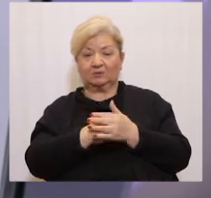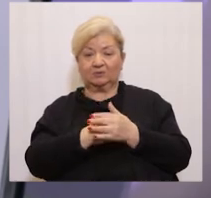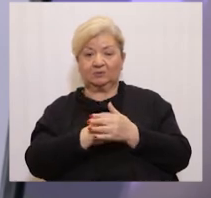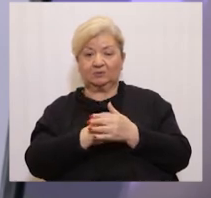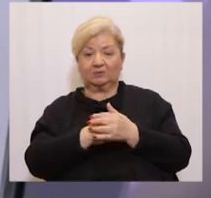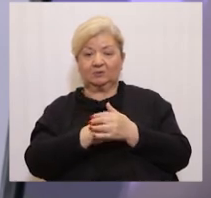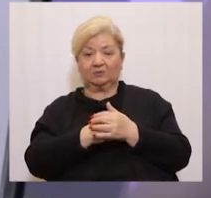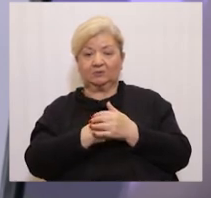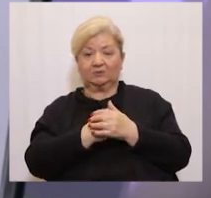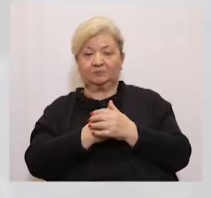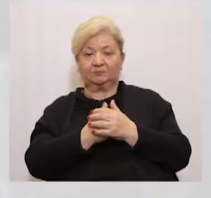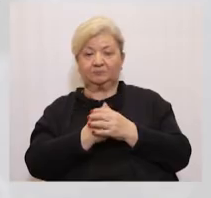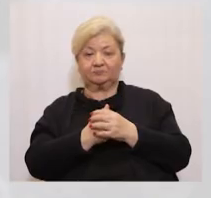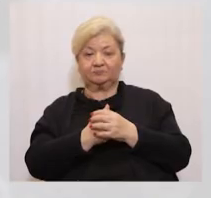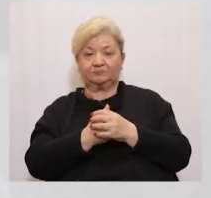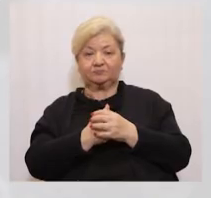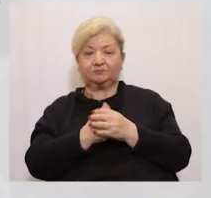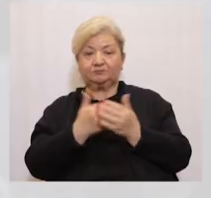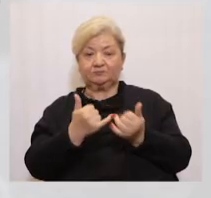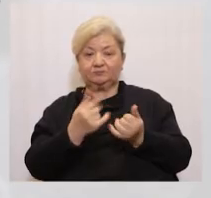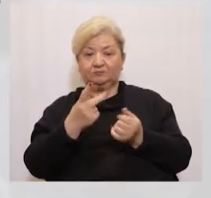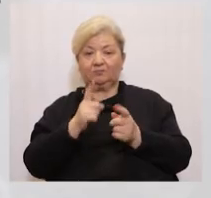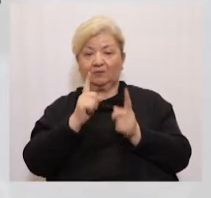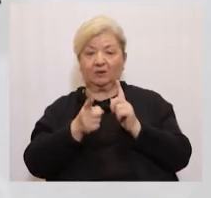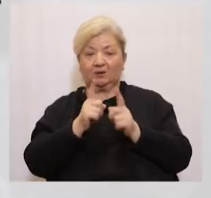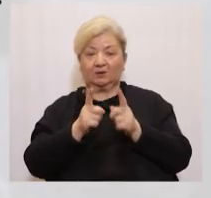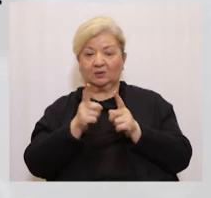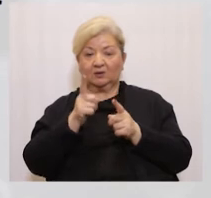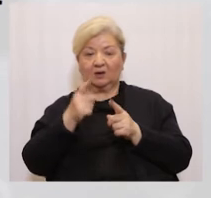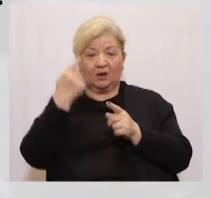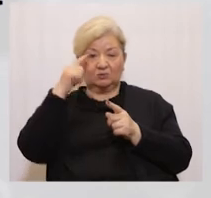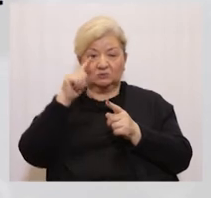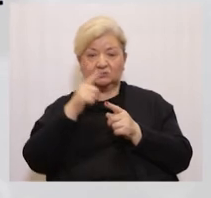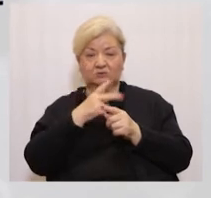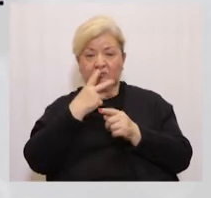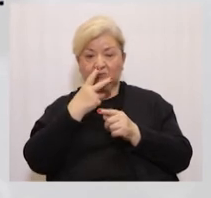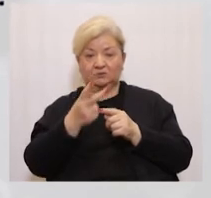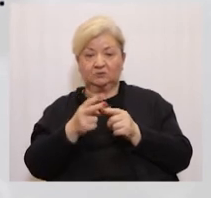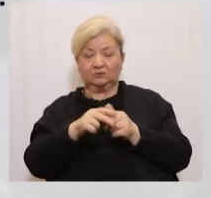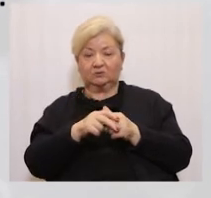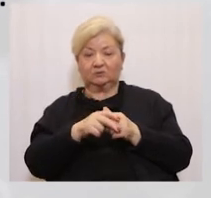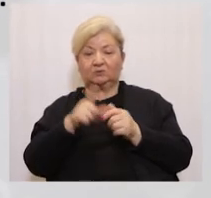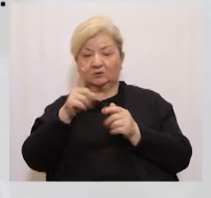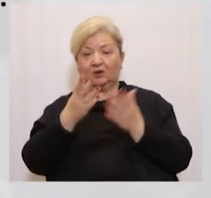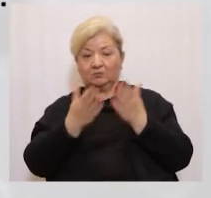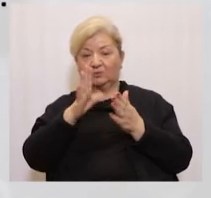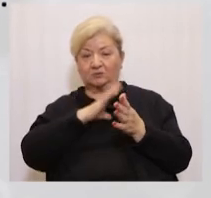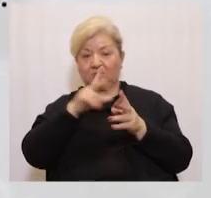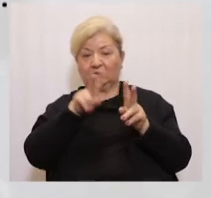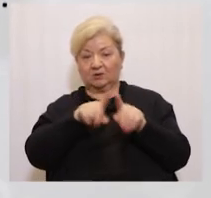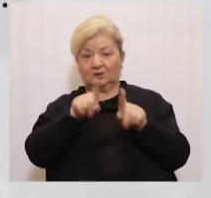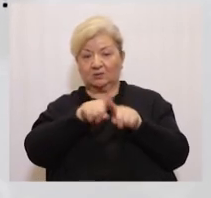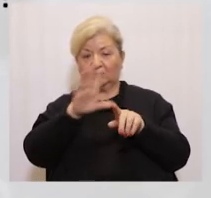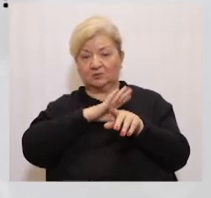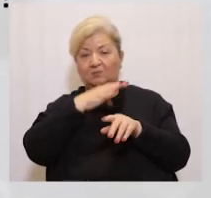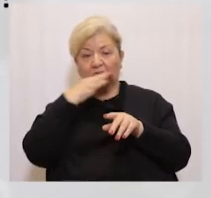ტემპერატურის აბსოლუტური სკალა. ახლა კი განვიხილოთ რეალური ამოცანა. ალბათ უმეტესობას გაგუშვია ასეთი